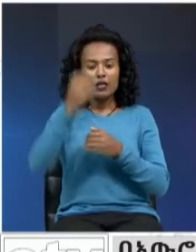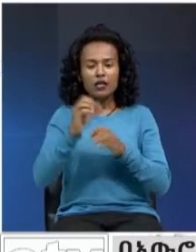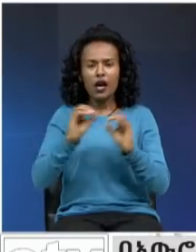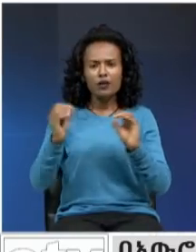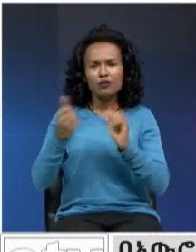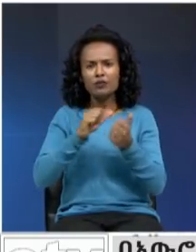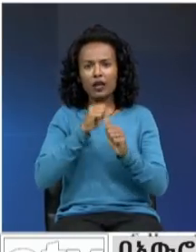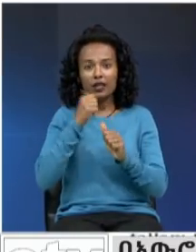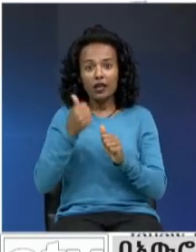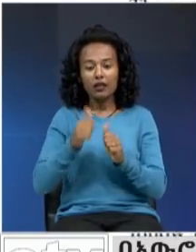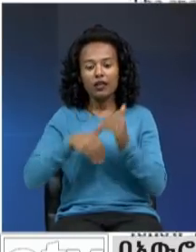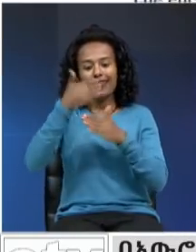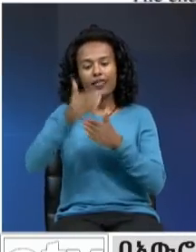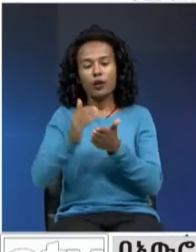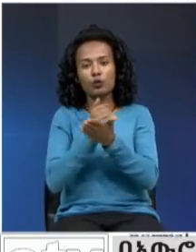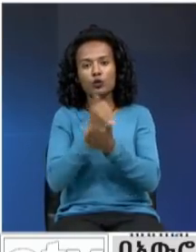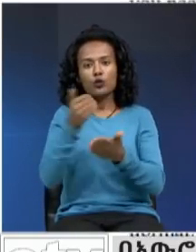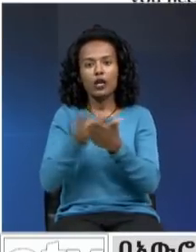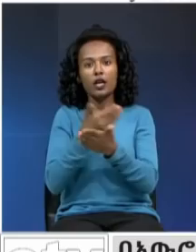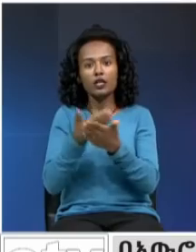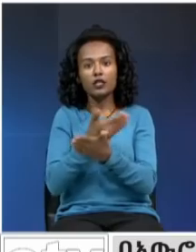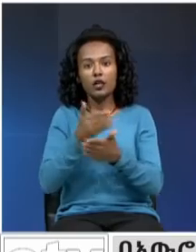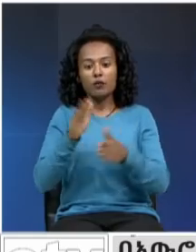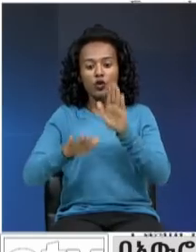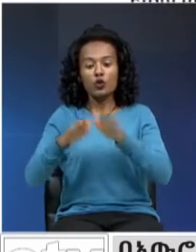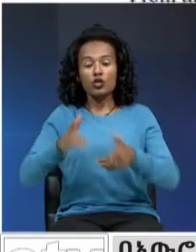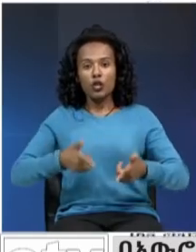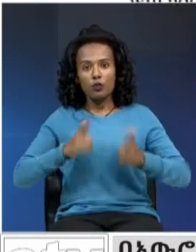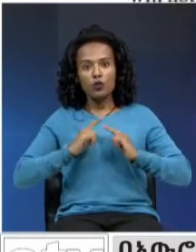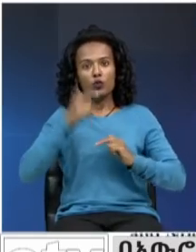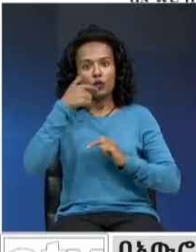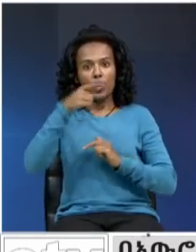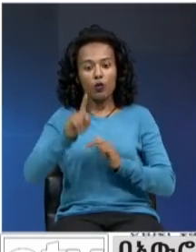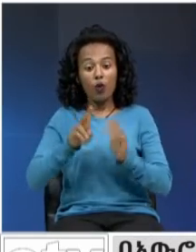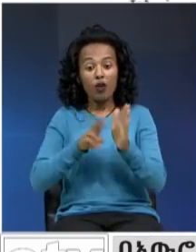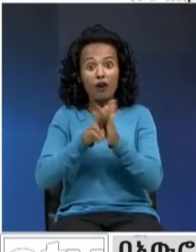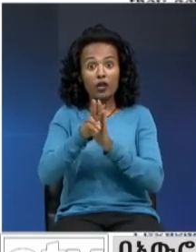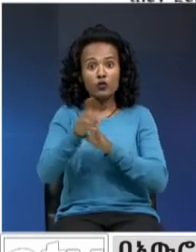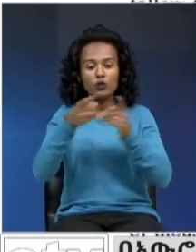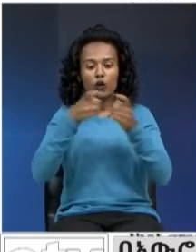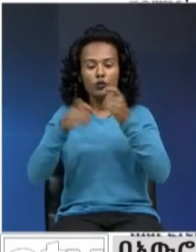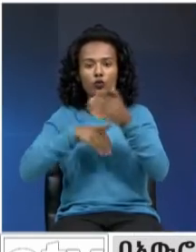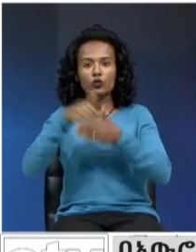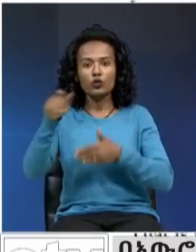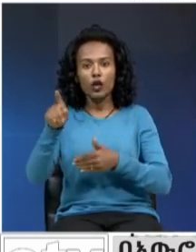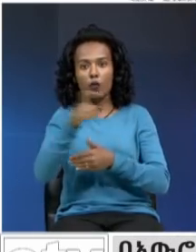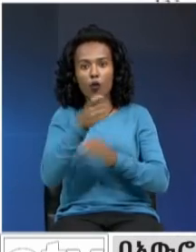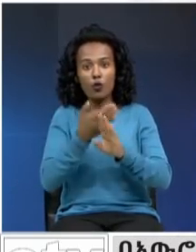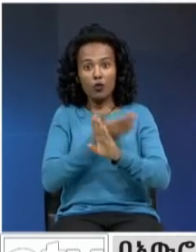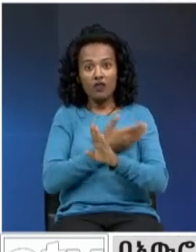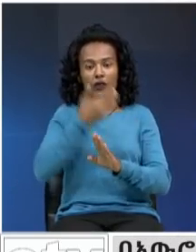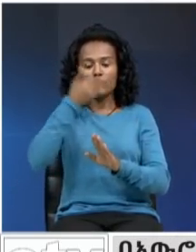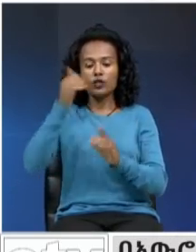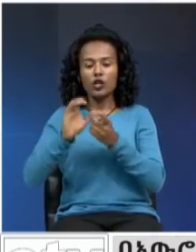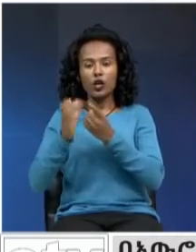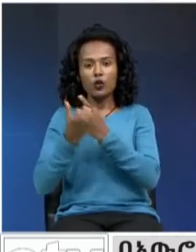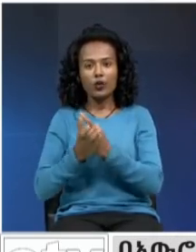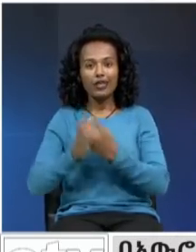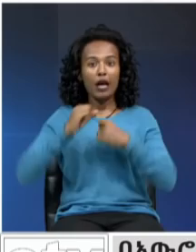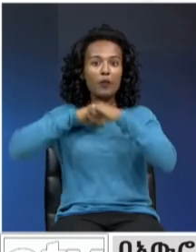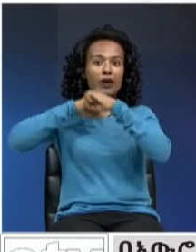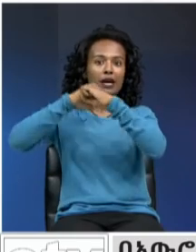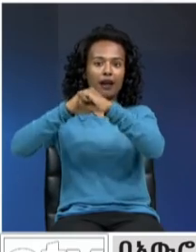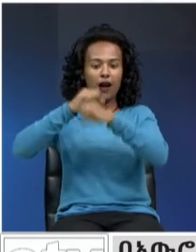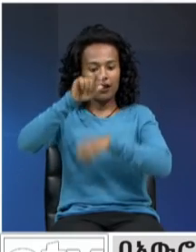ያለማመንታት ቀጣይ የሚወሰዱ አዳዲስ እርምጃዎች እንደሚኖሩም ጠቁመዋል። ቫይረሱ ከቁጥጥር ውጭ ከመሆኑ በፊት በተሻለ መልኩ